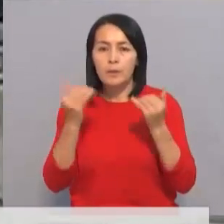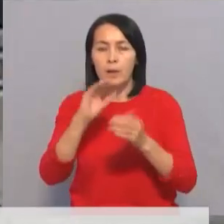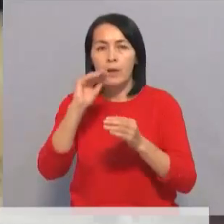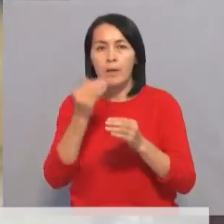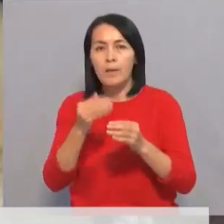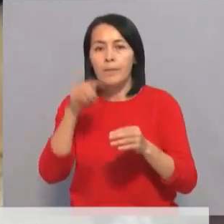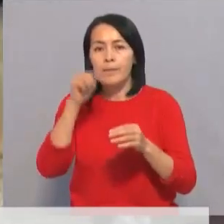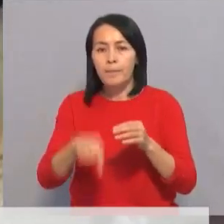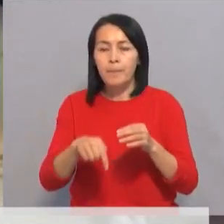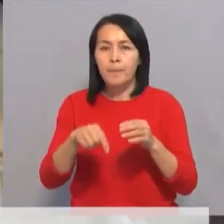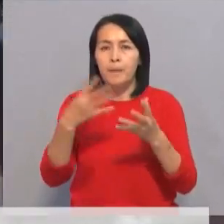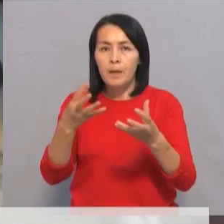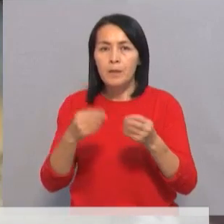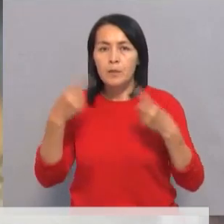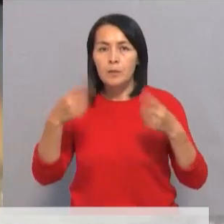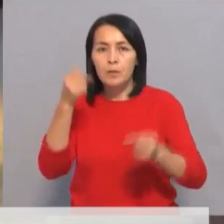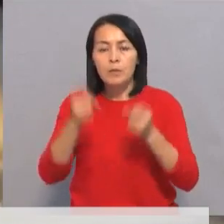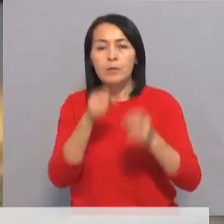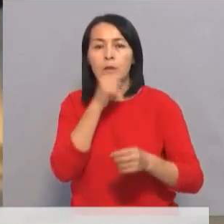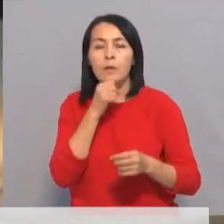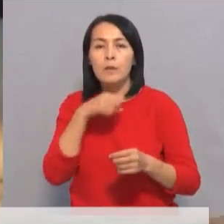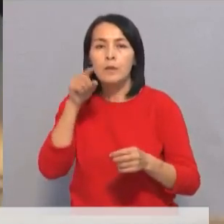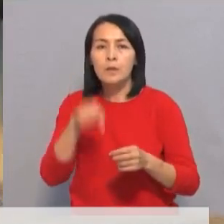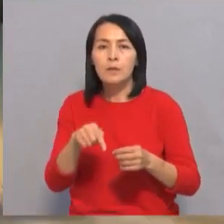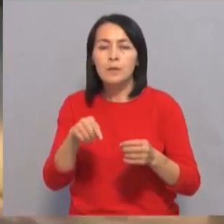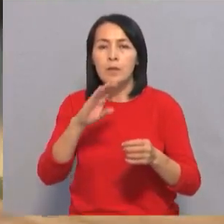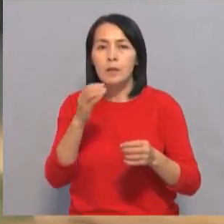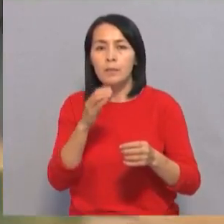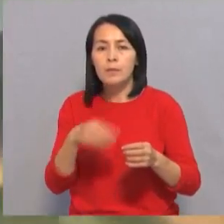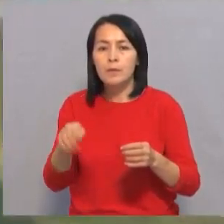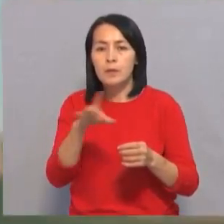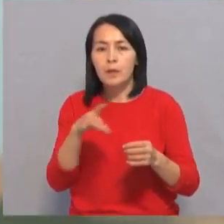факту неправомерного завладения чужим транспортным средством дознавателями